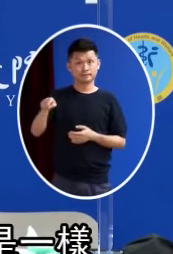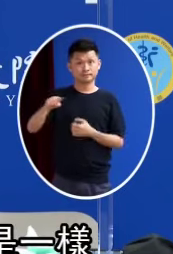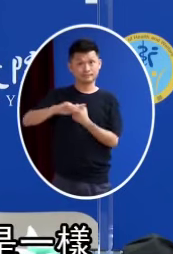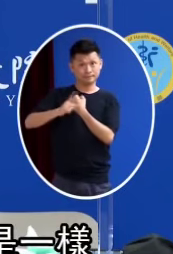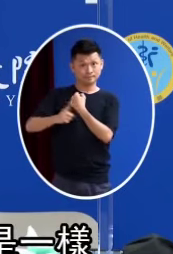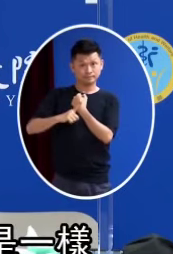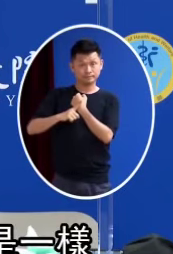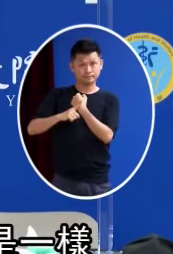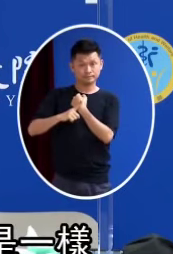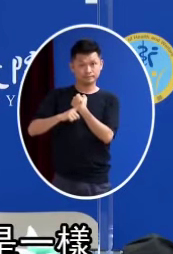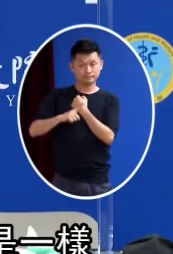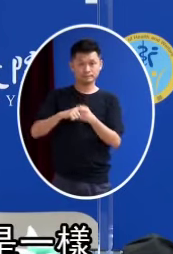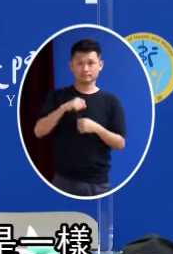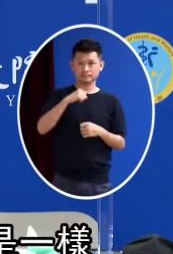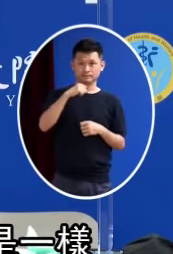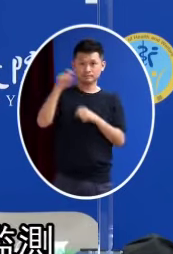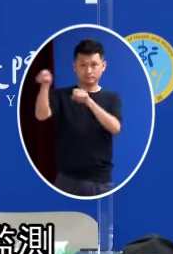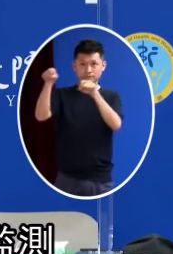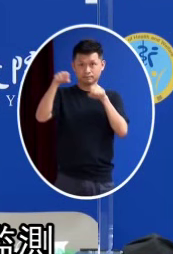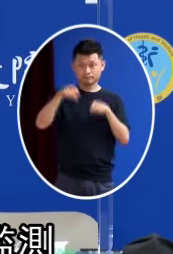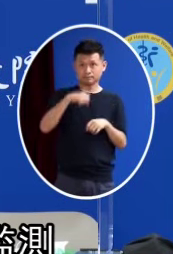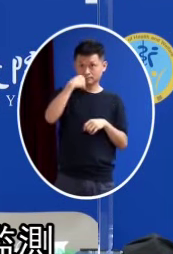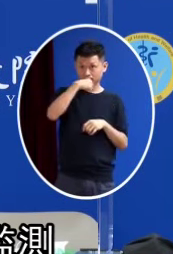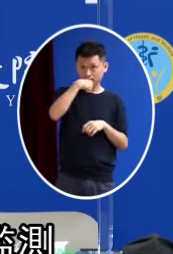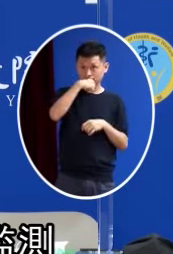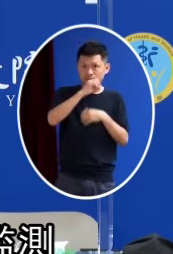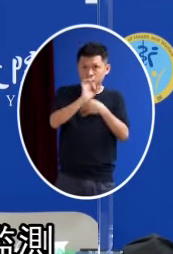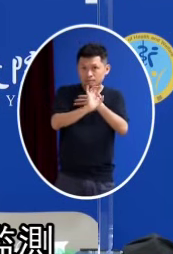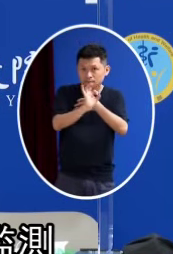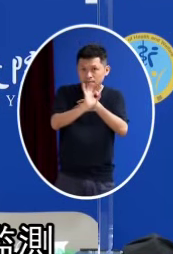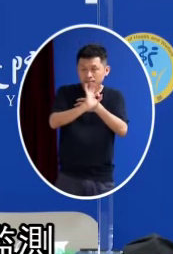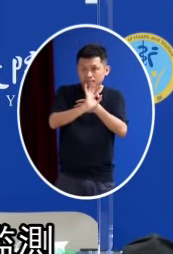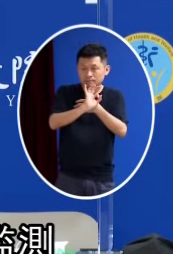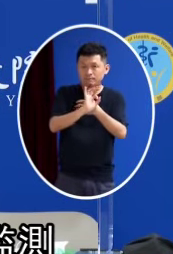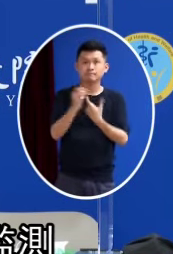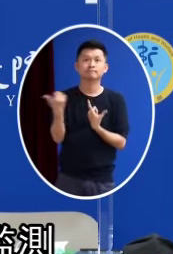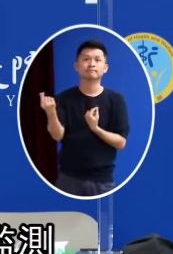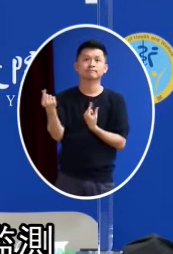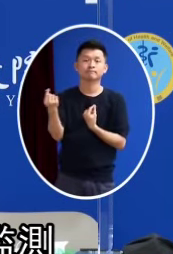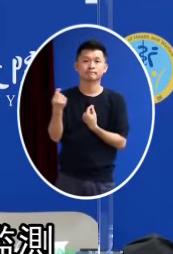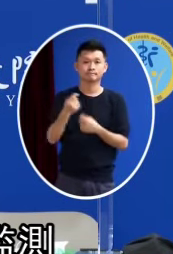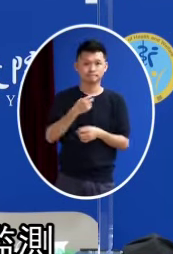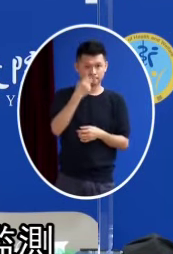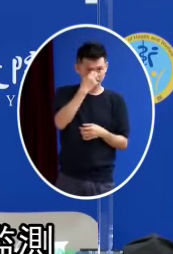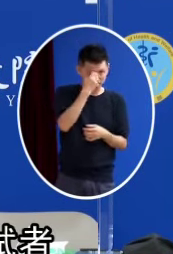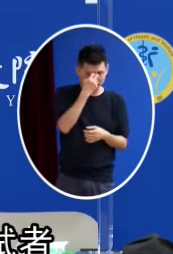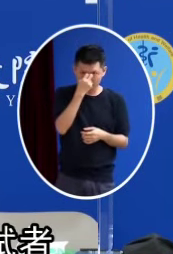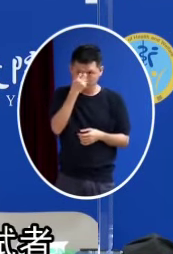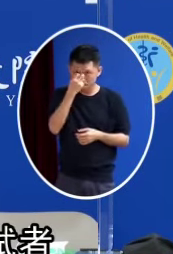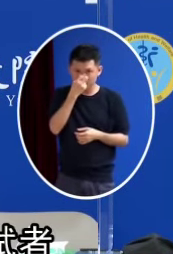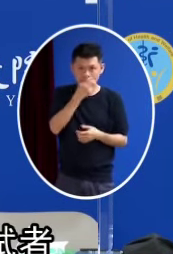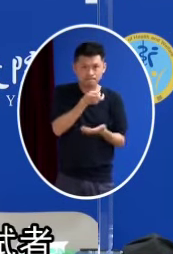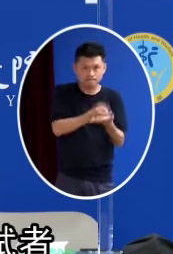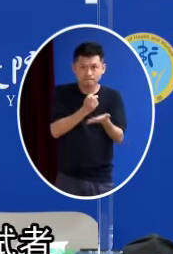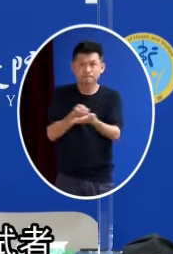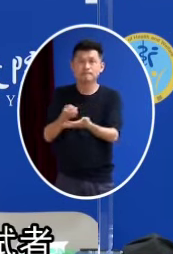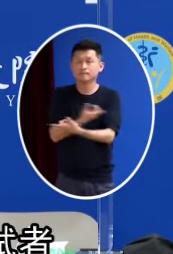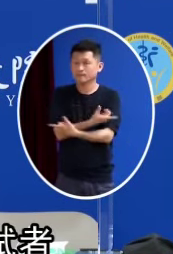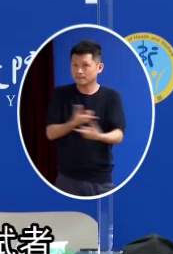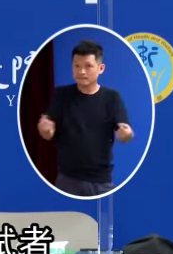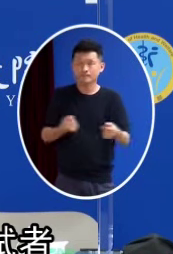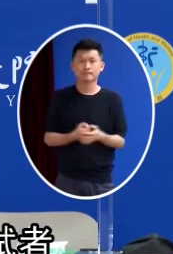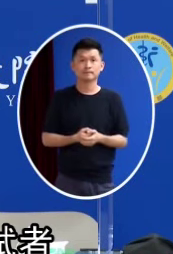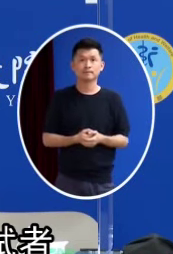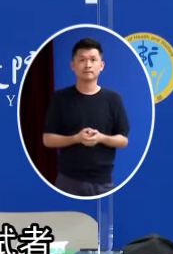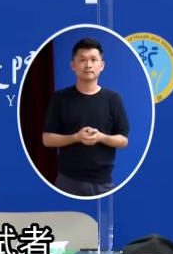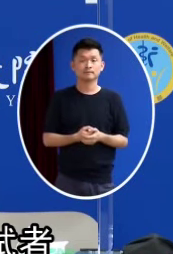自己执行的临床试验也是一样，我们也会非常密切的监测所有的进